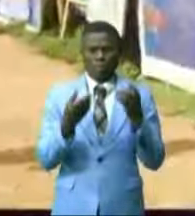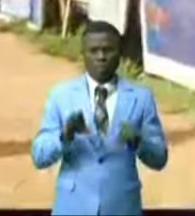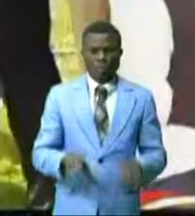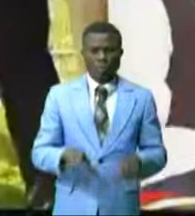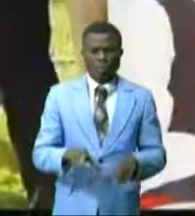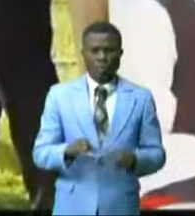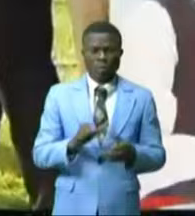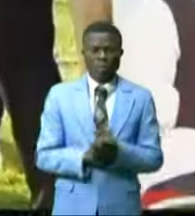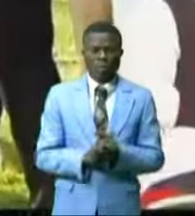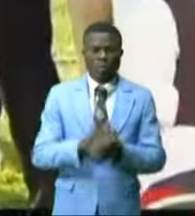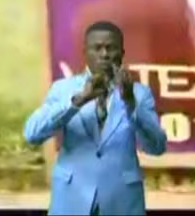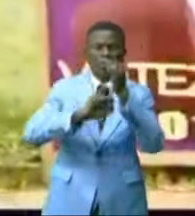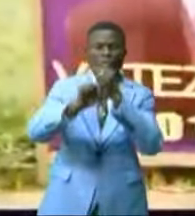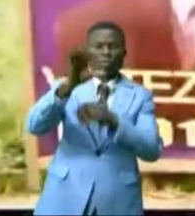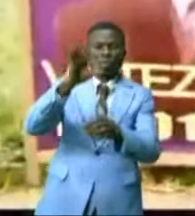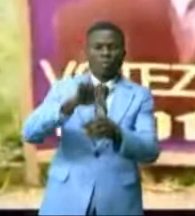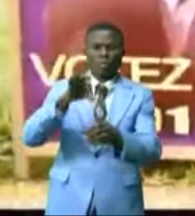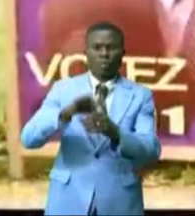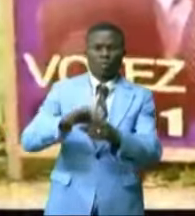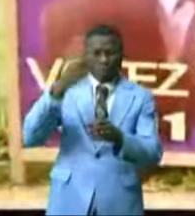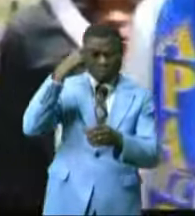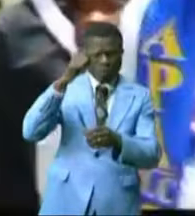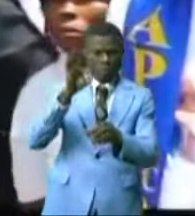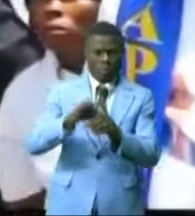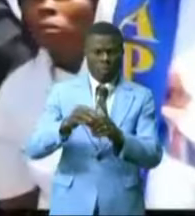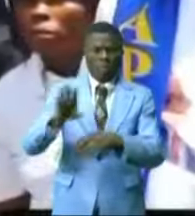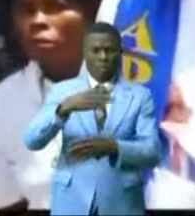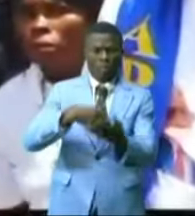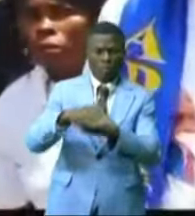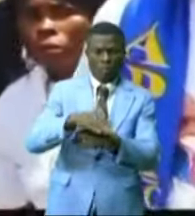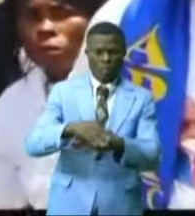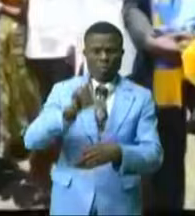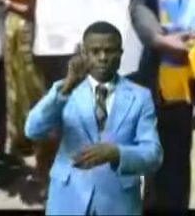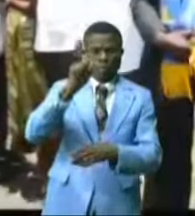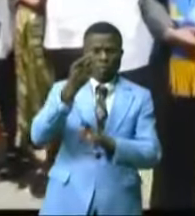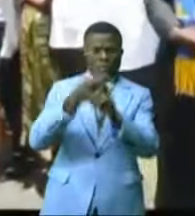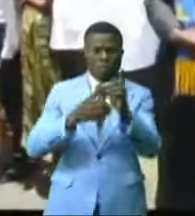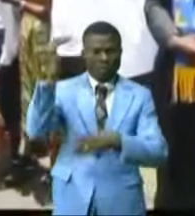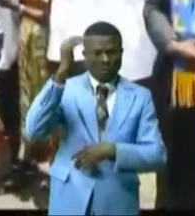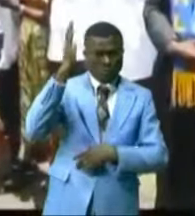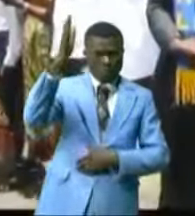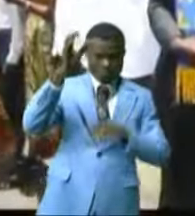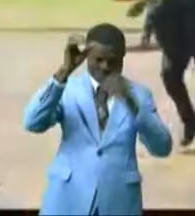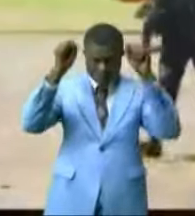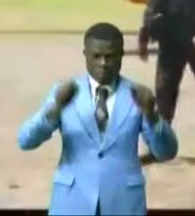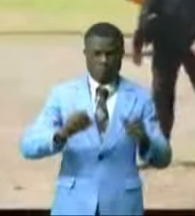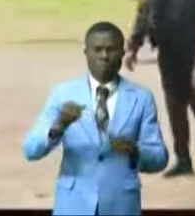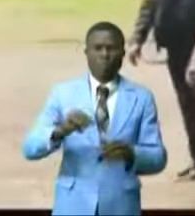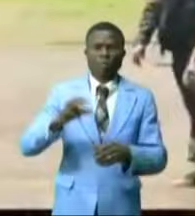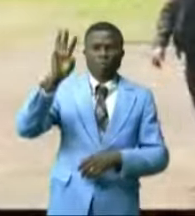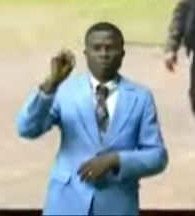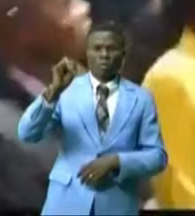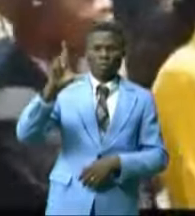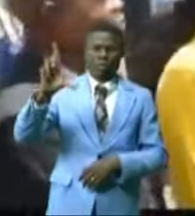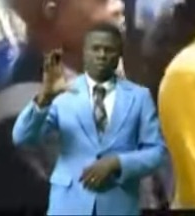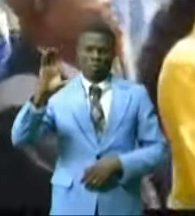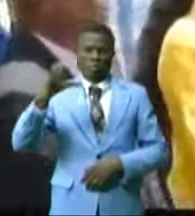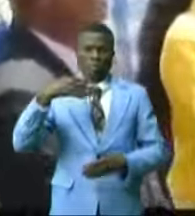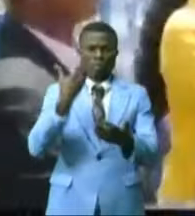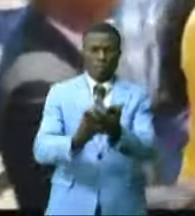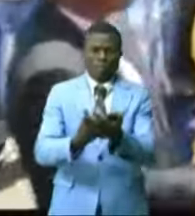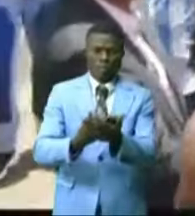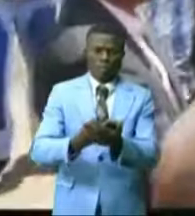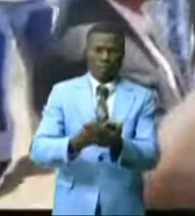Congo, en pleine campagne électorale pour les scrutins combinés du 20 décembre prochain. Le président du MLC, Jean-Pierre Bemba Gombo, est arrivé